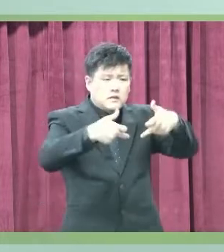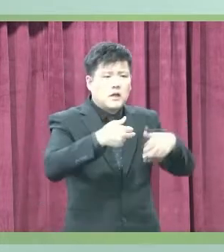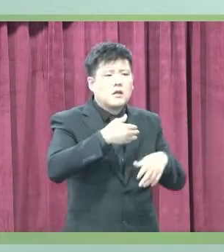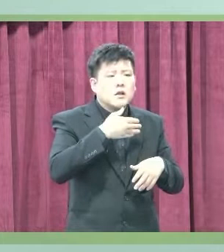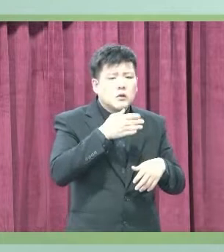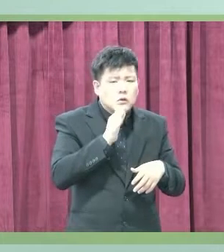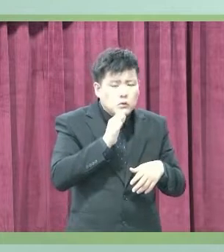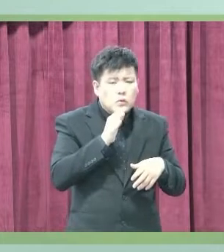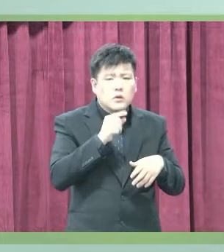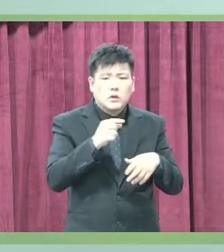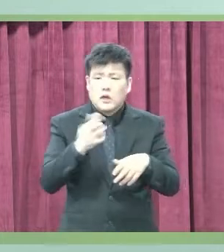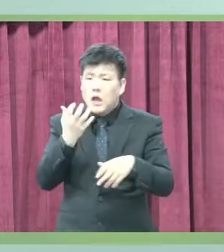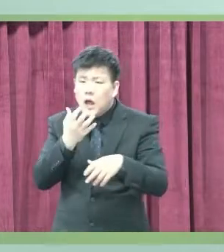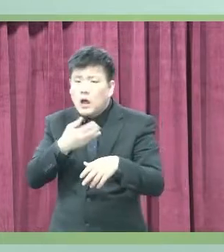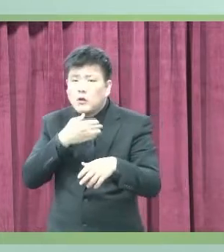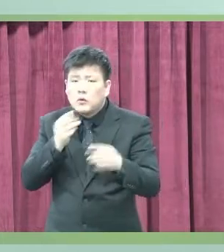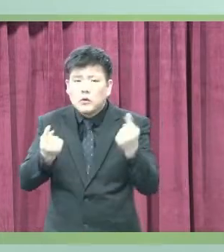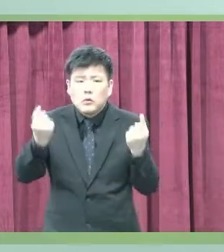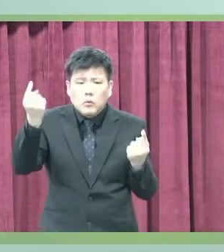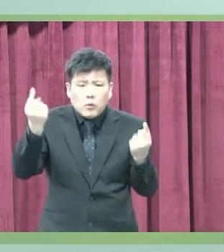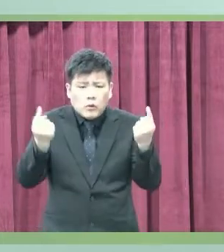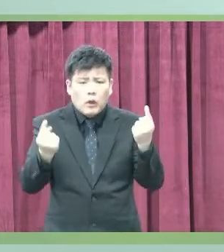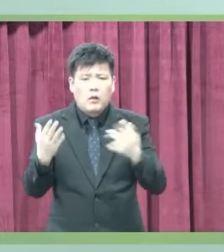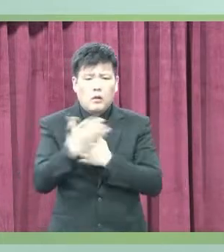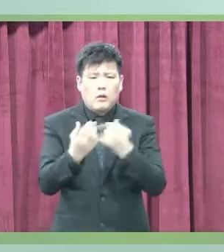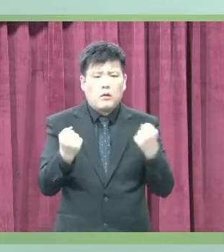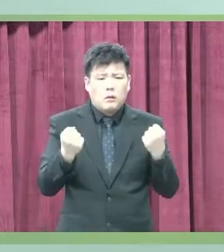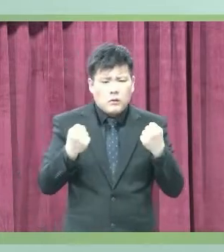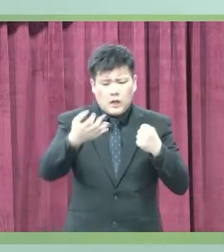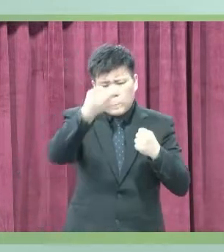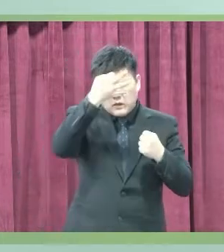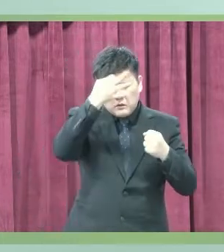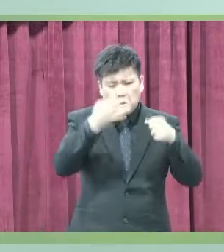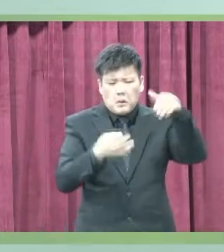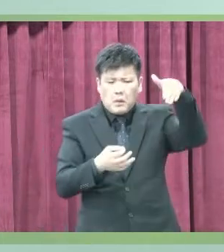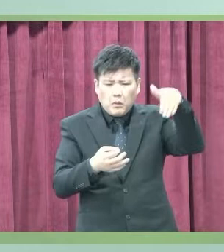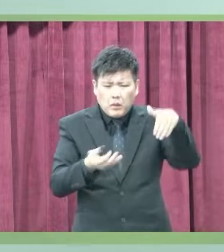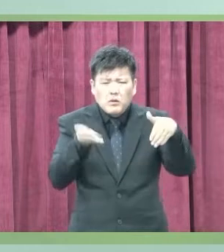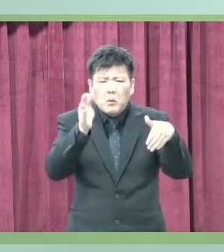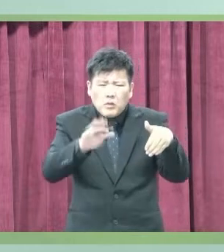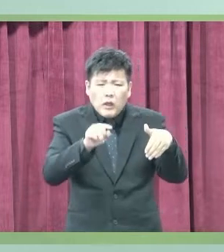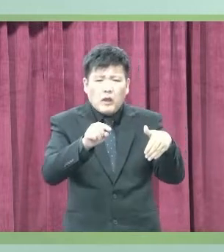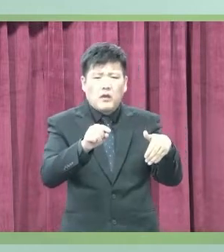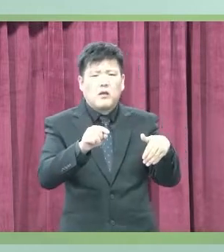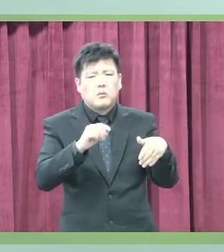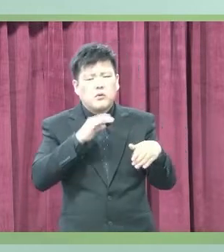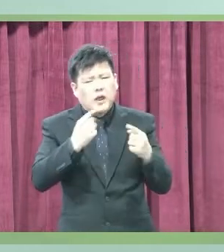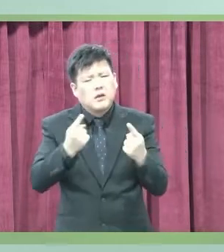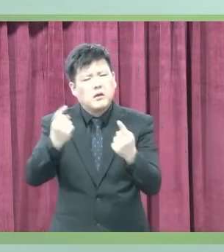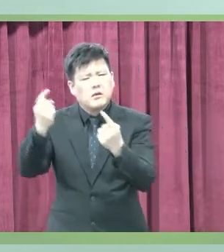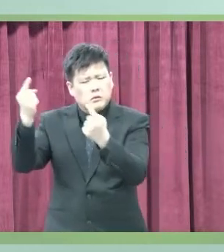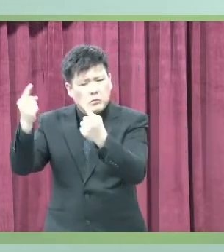높게 나타나고 있습니다. 이도 그 연령이 증가할수록 그 비율의 격차는 조금씩 줄어들고 있습니다.